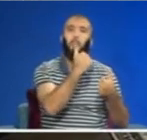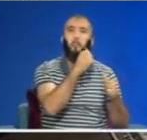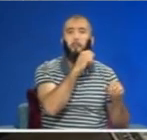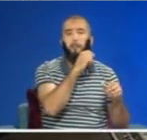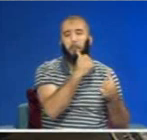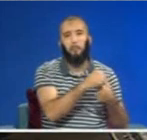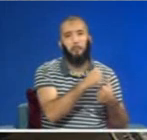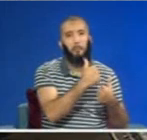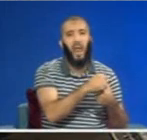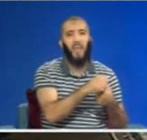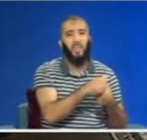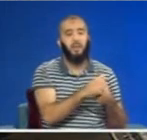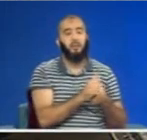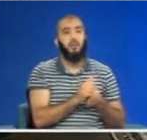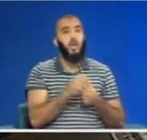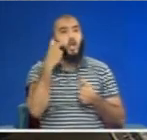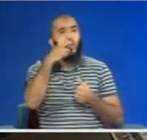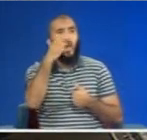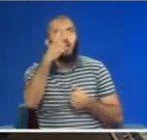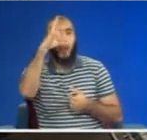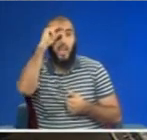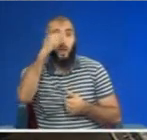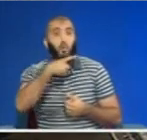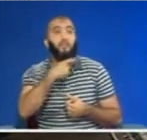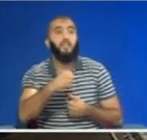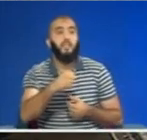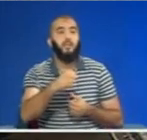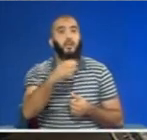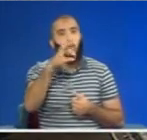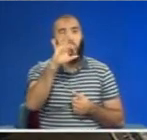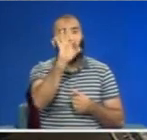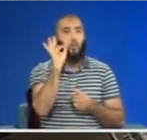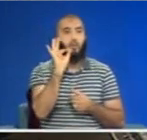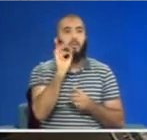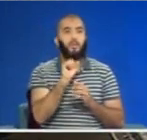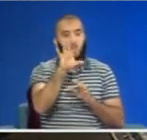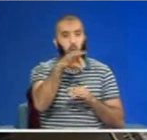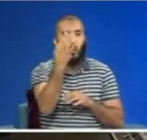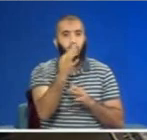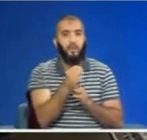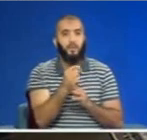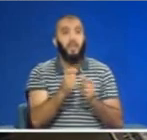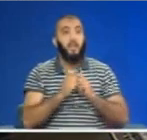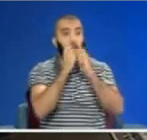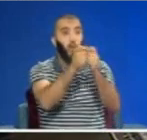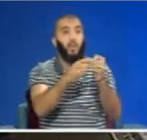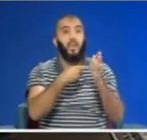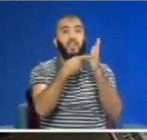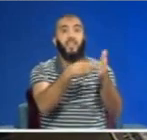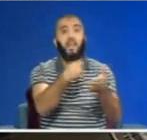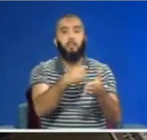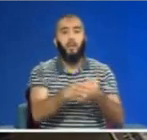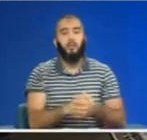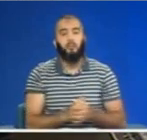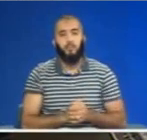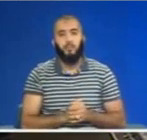يعني حفاظ على أهل ودي أمه، وهذا من حق الوالدين على الأولاد بعد وفاتهم،